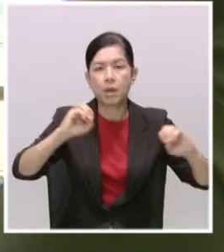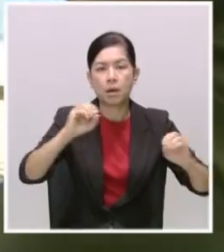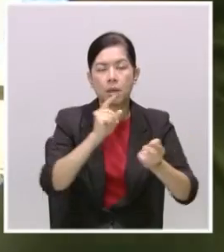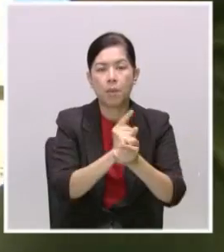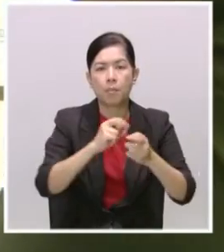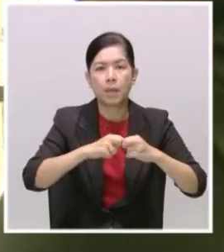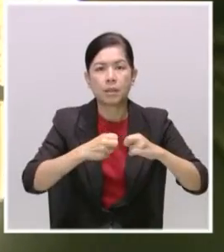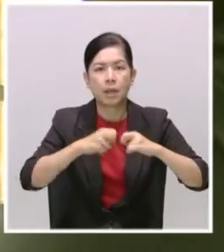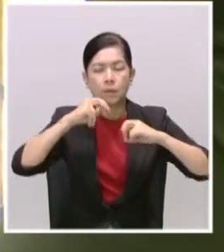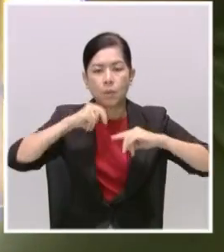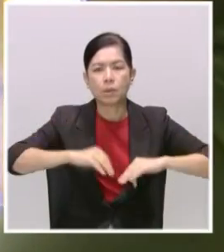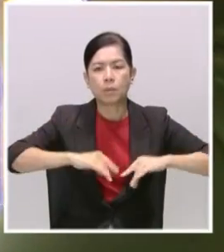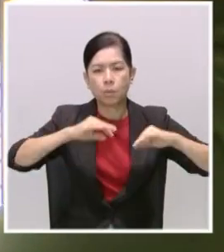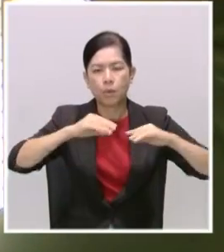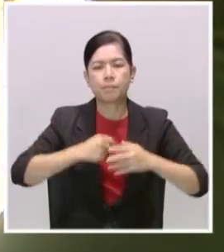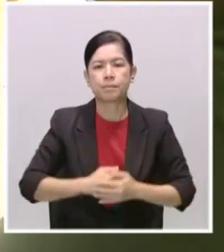ลยดูเลยมันวิ่งอย่าง